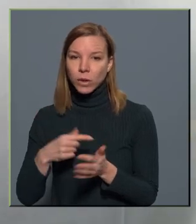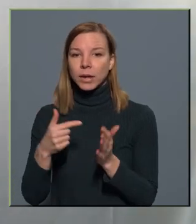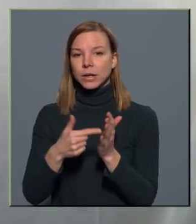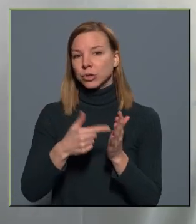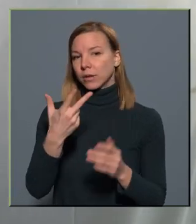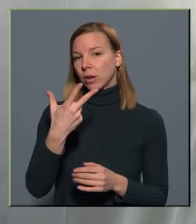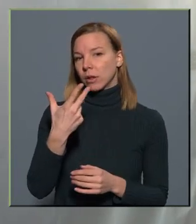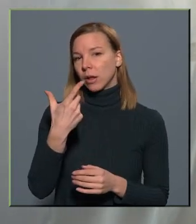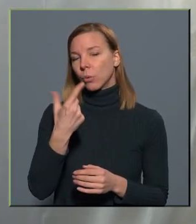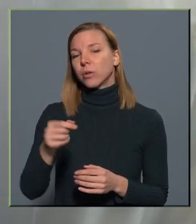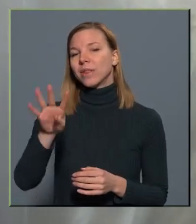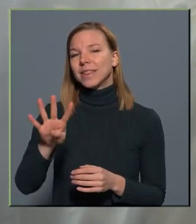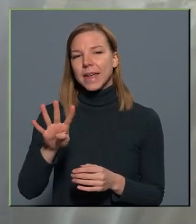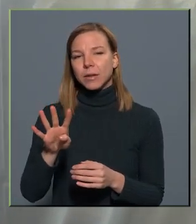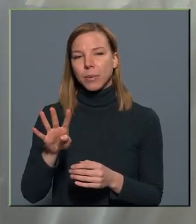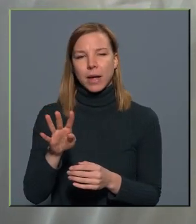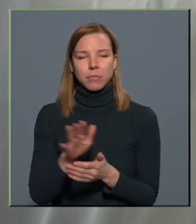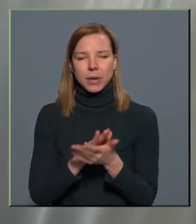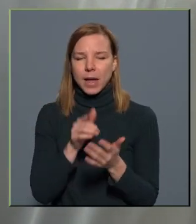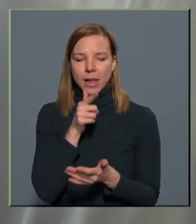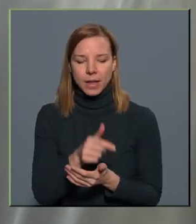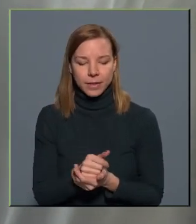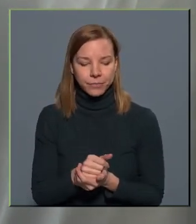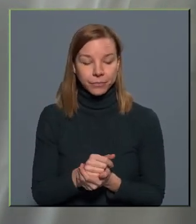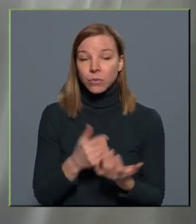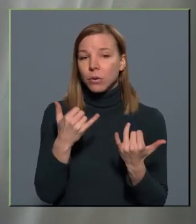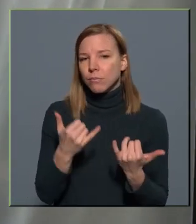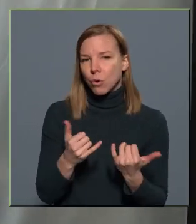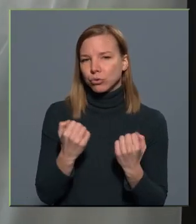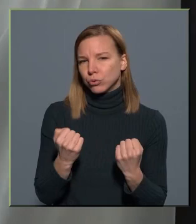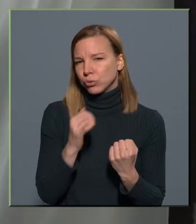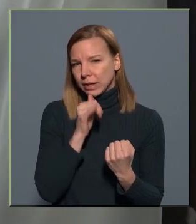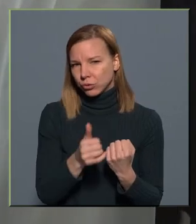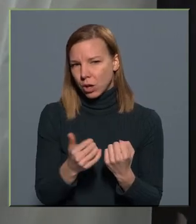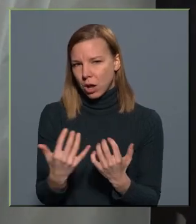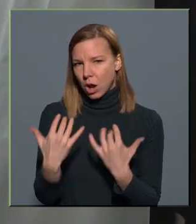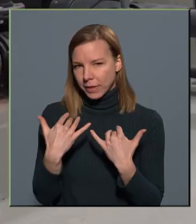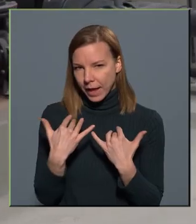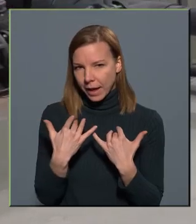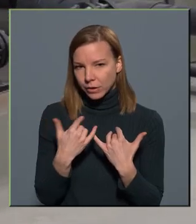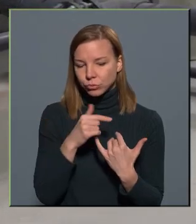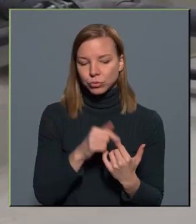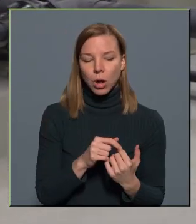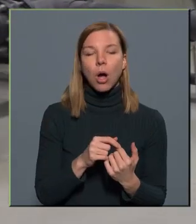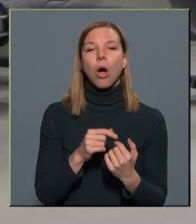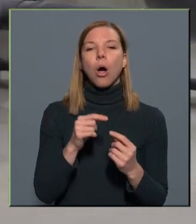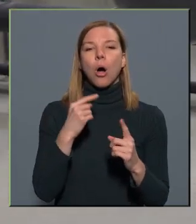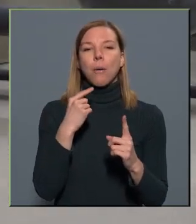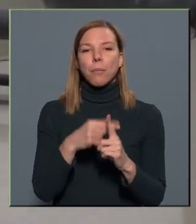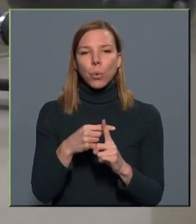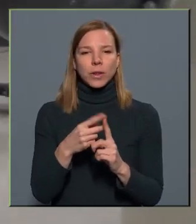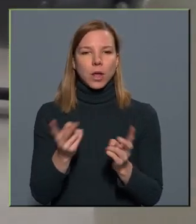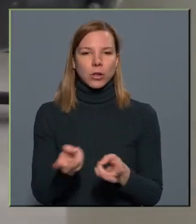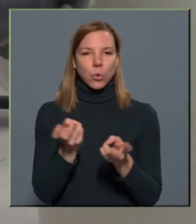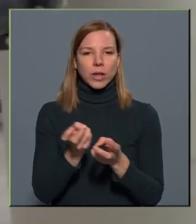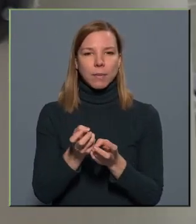nincs hatással a működésre? Egyelőre nincsen, illetve ami nagyon nagy könnyebbség, az ugye a napkollektor beüzemelés, ami a tavalyi évben,